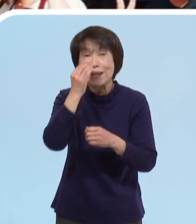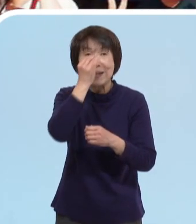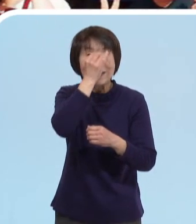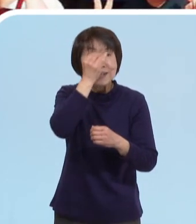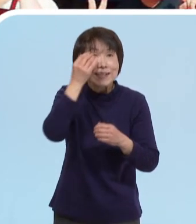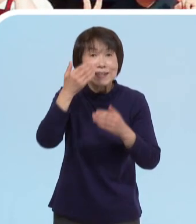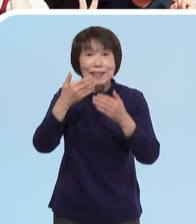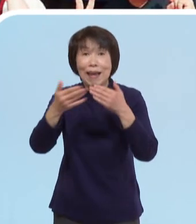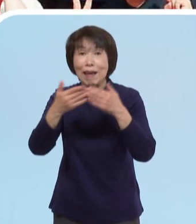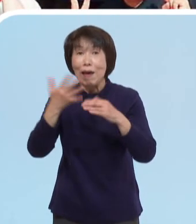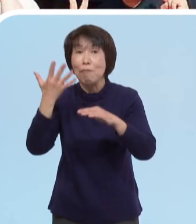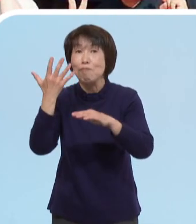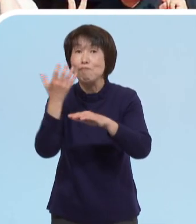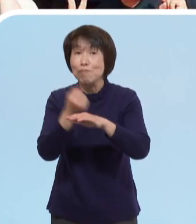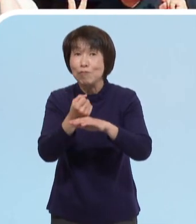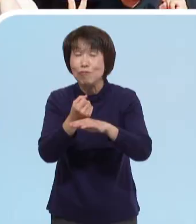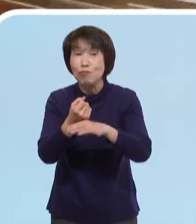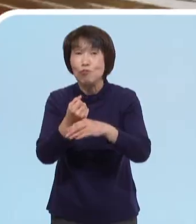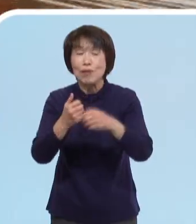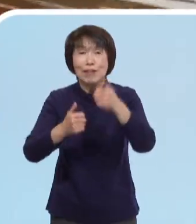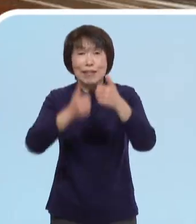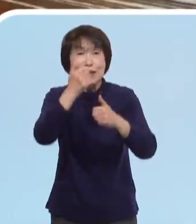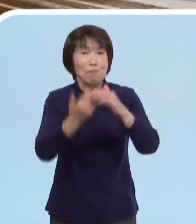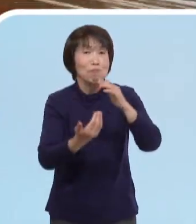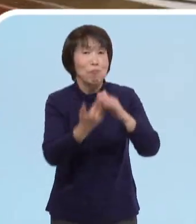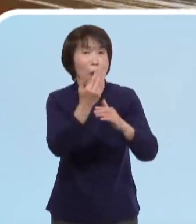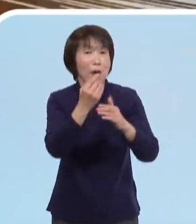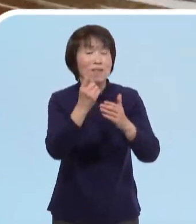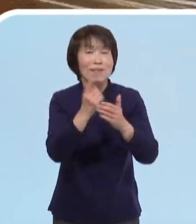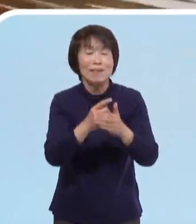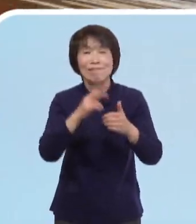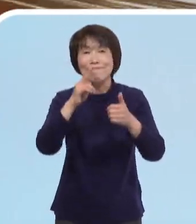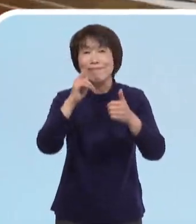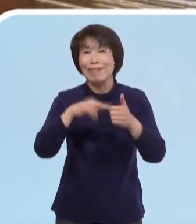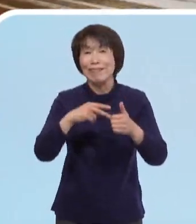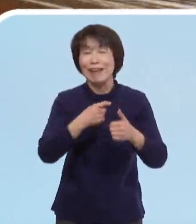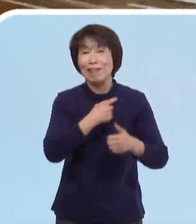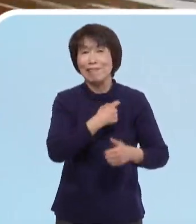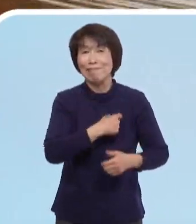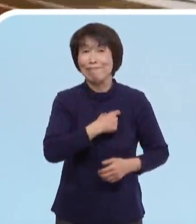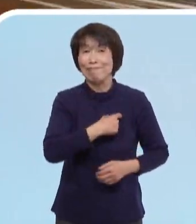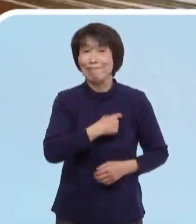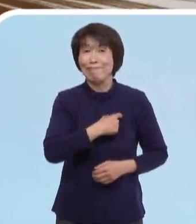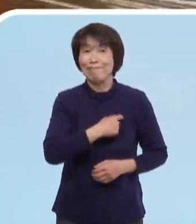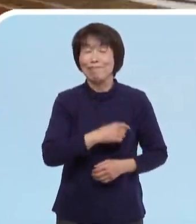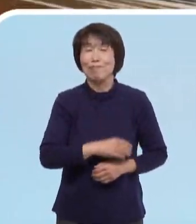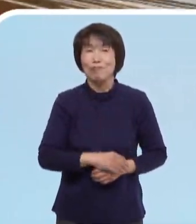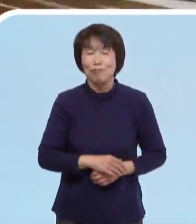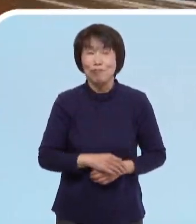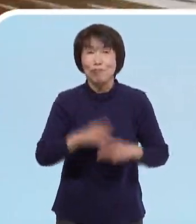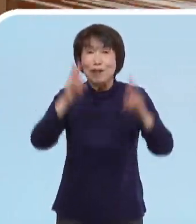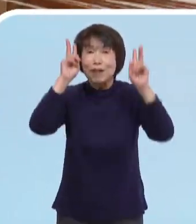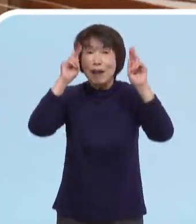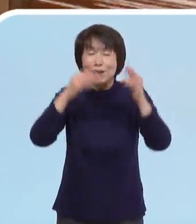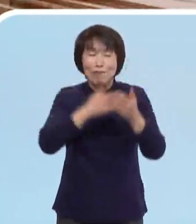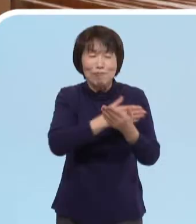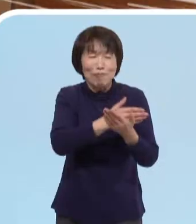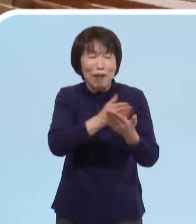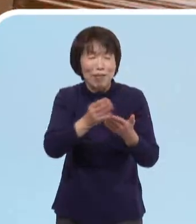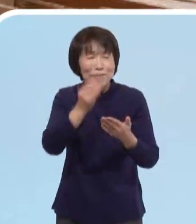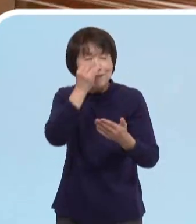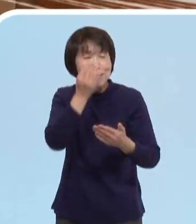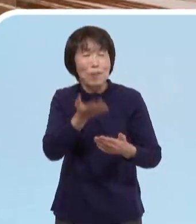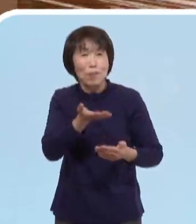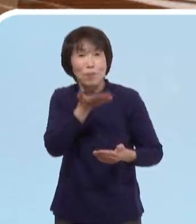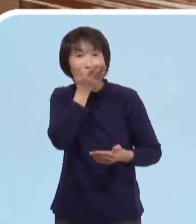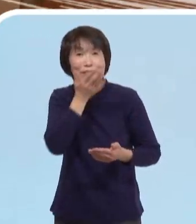と経験を身につけ、さらに厳しい試験に合格した人だけに与えられる称号なんです。いわばカニ